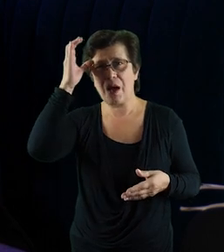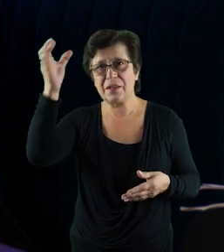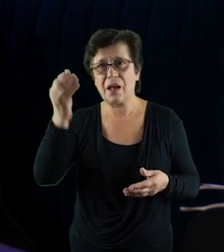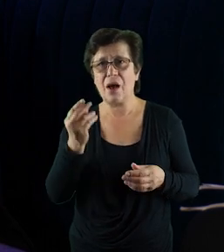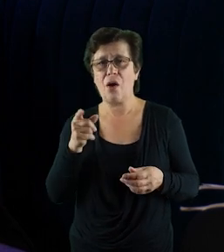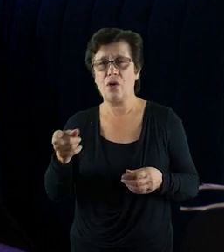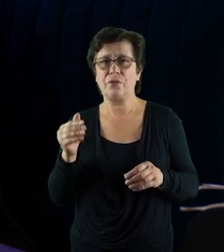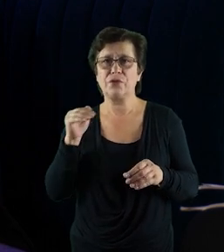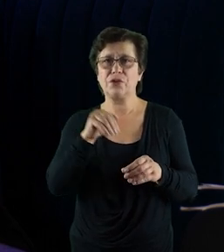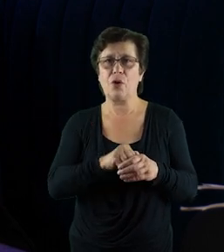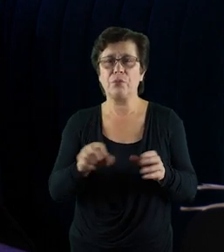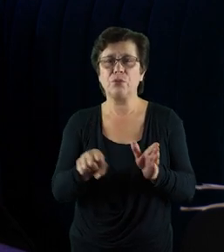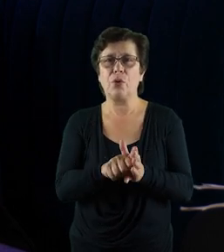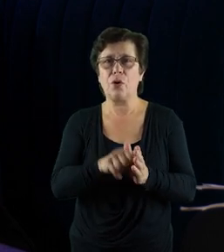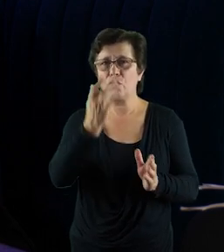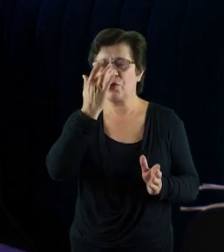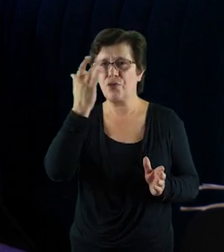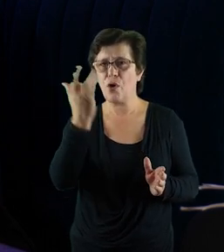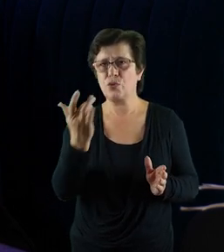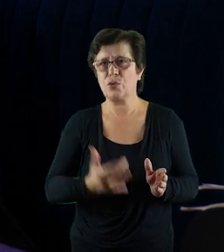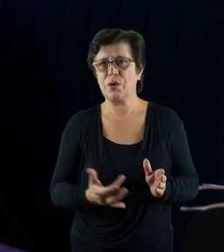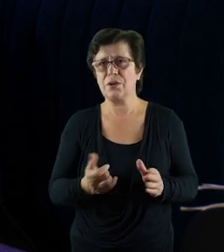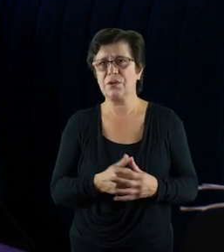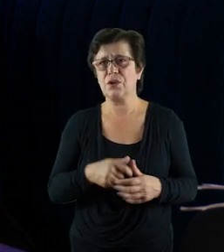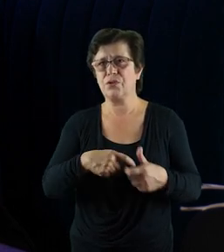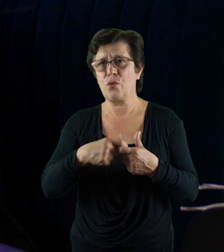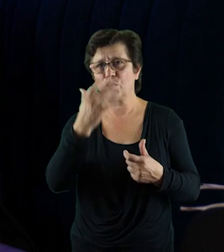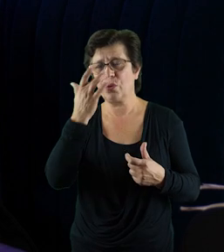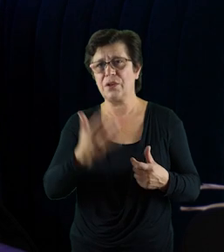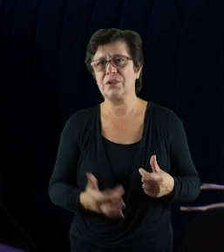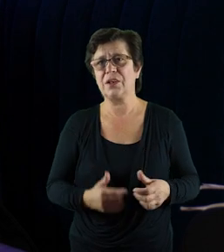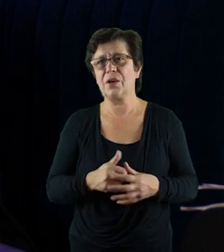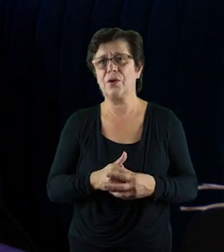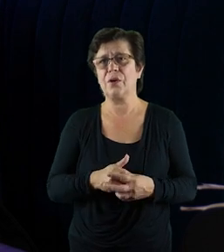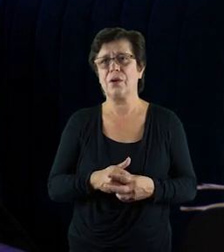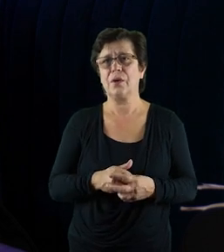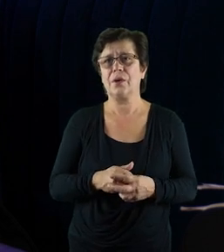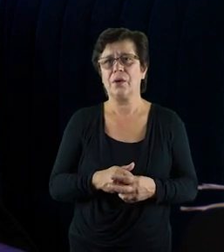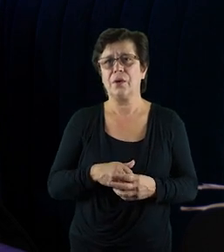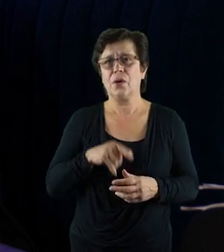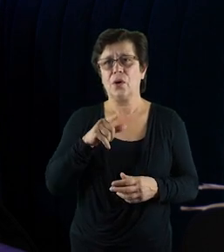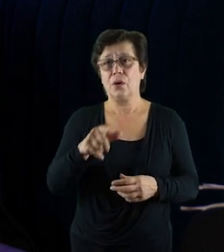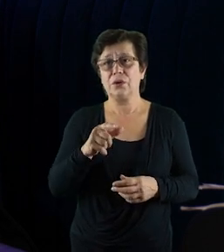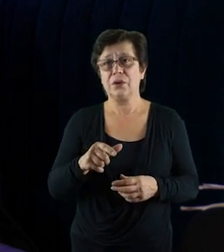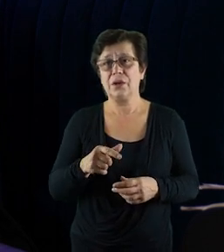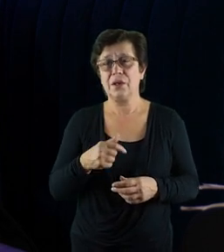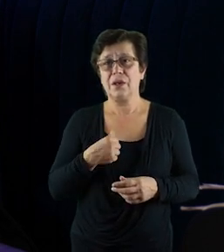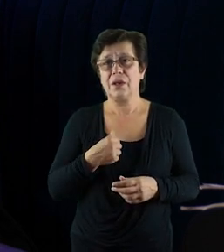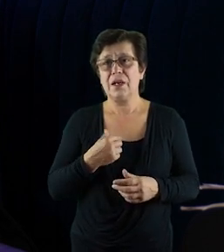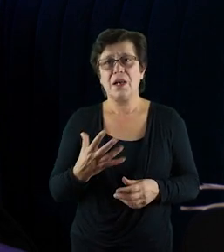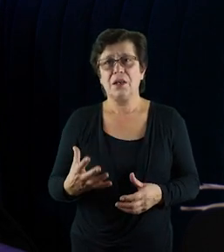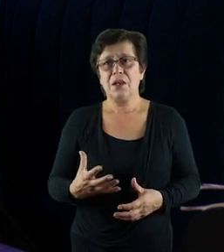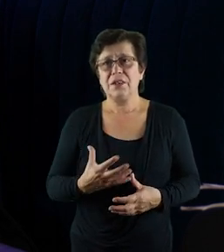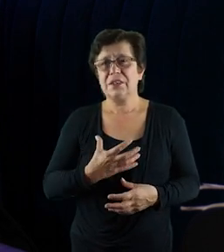Gdzie byli tacy, którzy no, strasznie ucierpieli, dlatego że nie chcieli